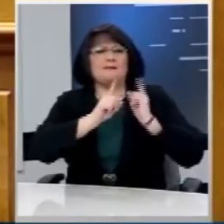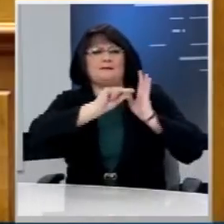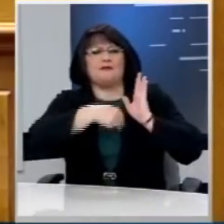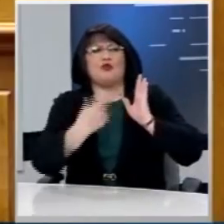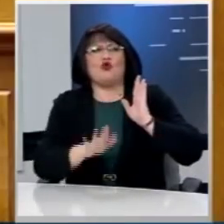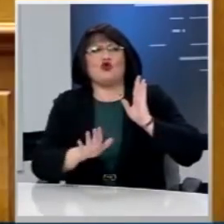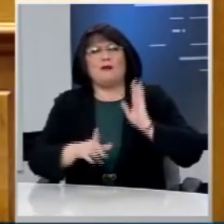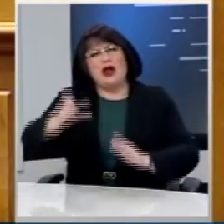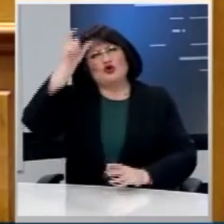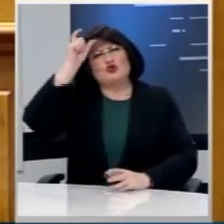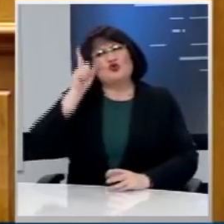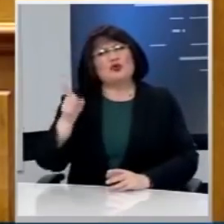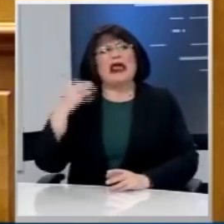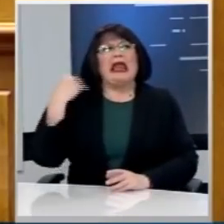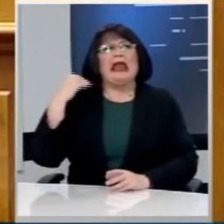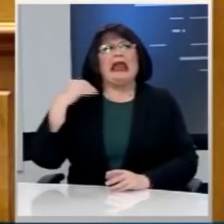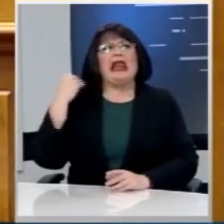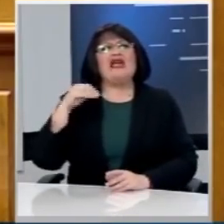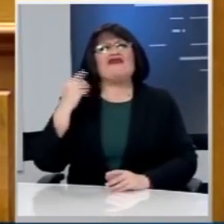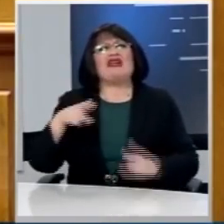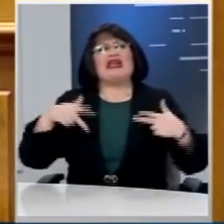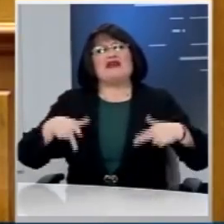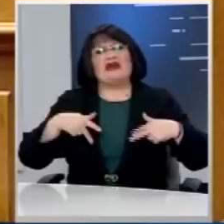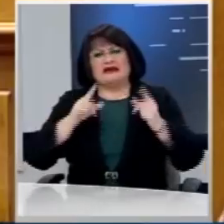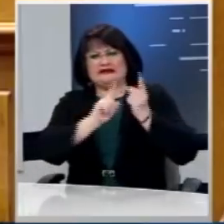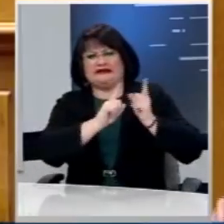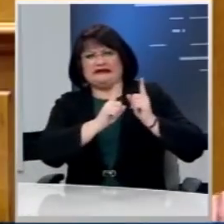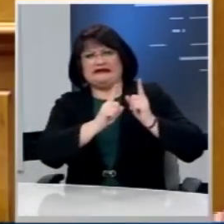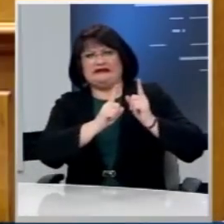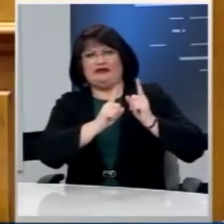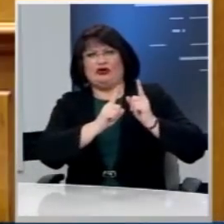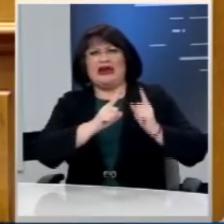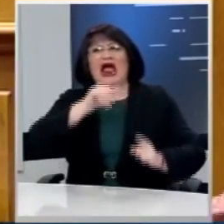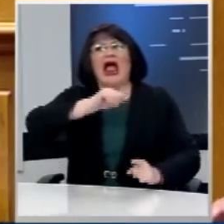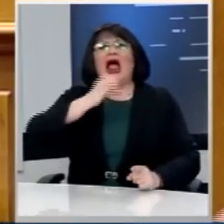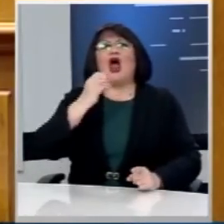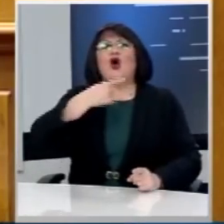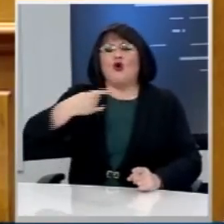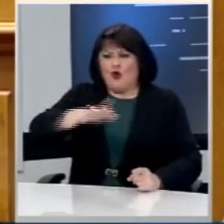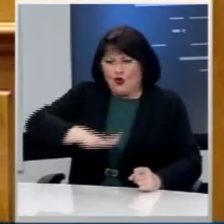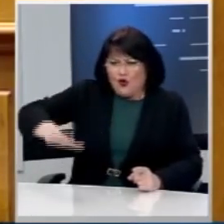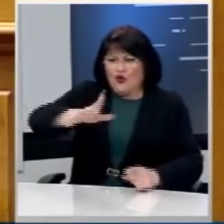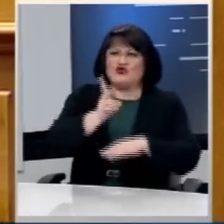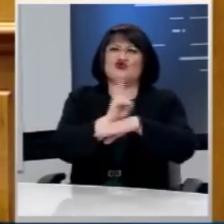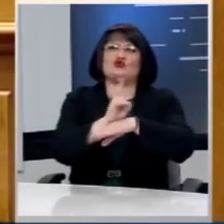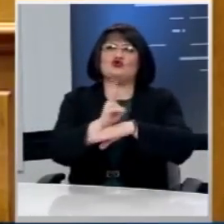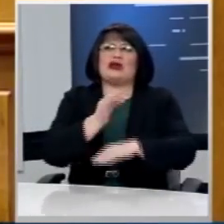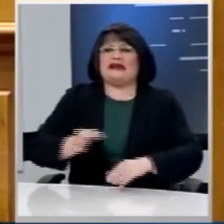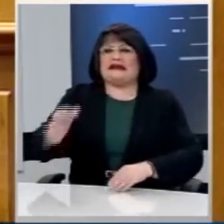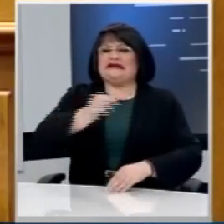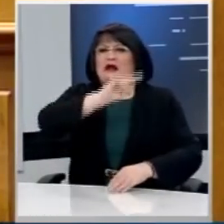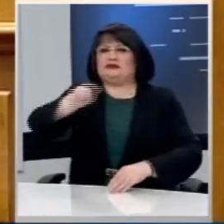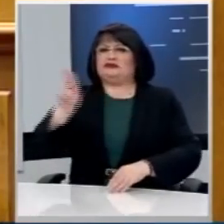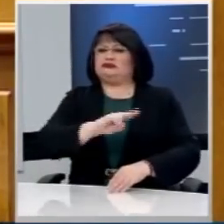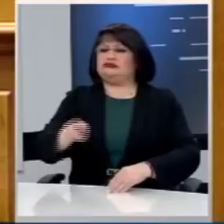που υπέγραψε η Τουρκία με τη λεγόμενη κυβέρνηση της Λιβύης για οριοθέτηση ΑΟΣ, διαγράφοντας από το χάρτη ελληνικά